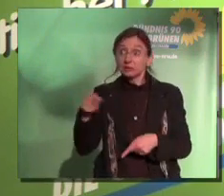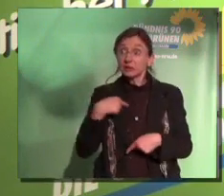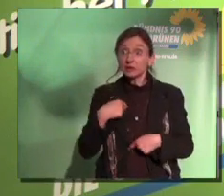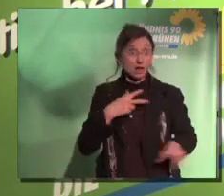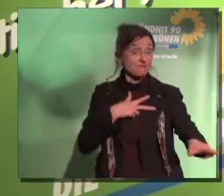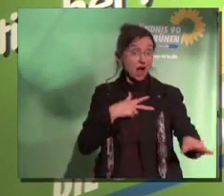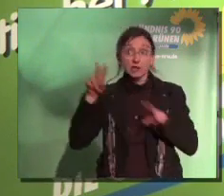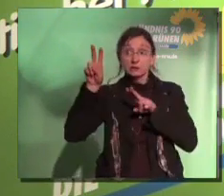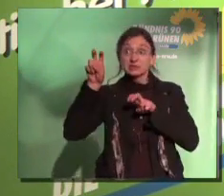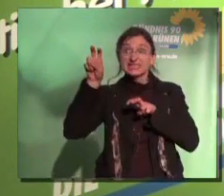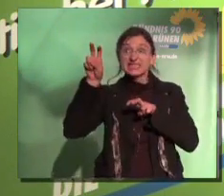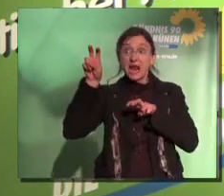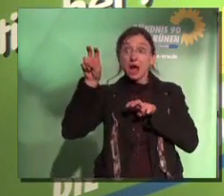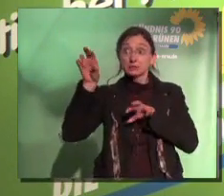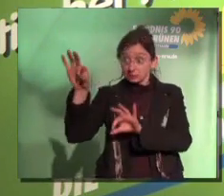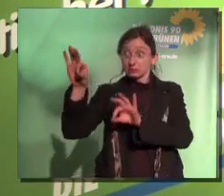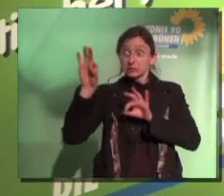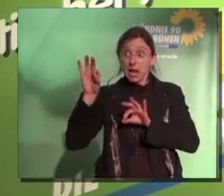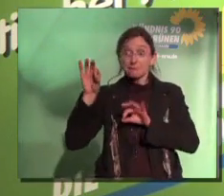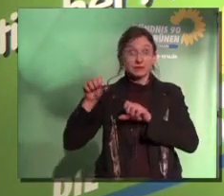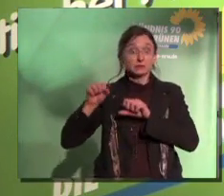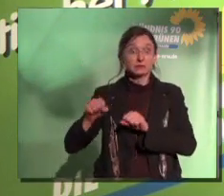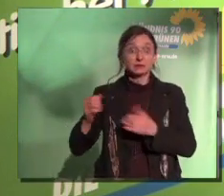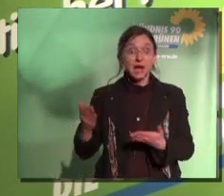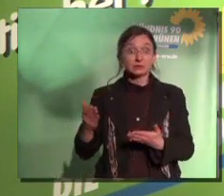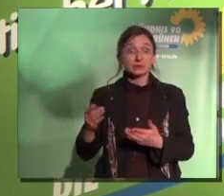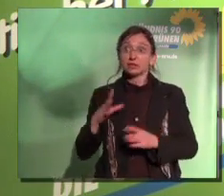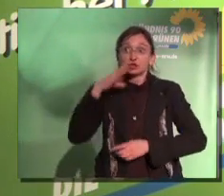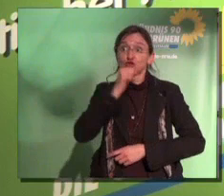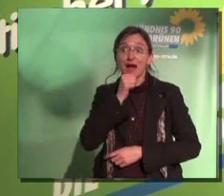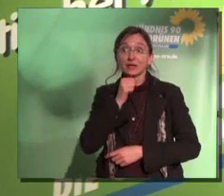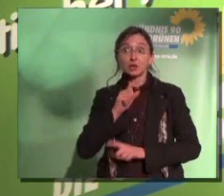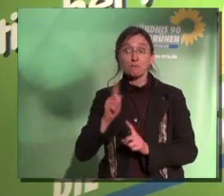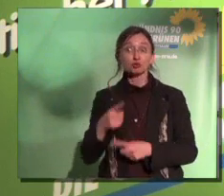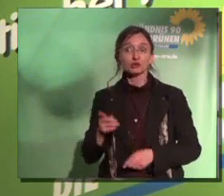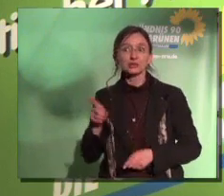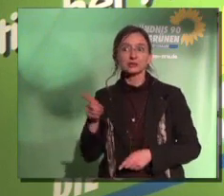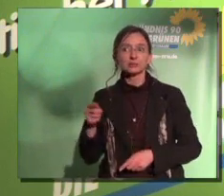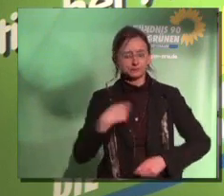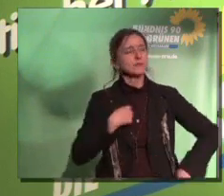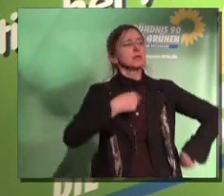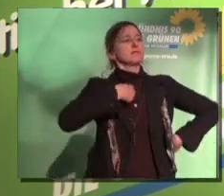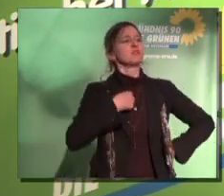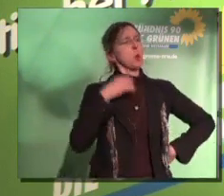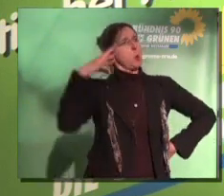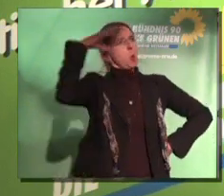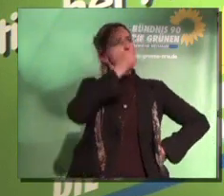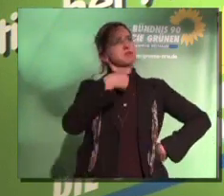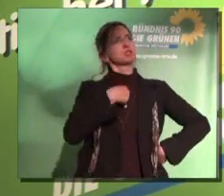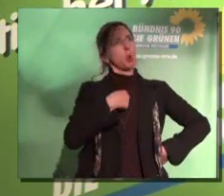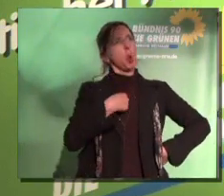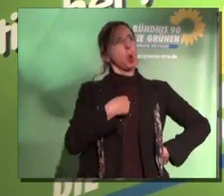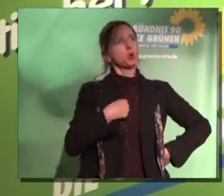Zitate verschweigen, die kann man einfach so richtig zitieren. Ja? Wir sind davon überzeugt, hat er gesagt, dass